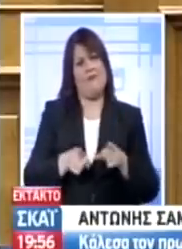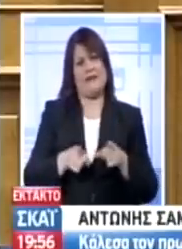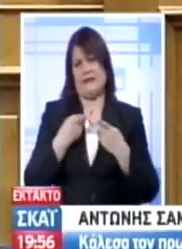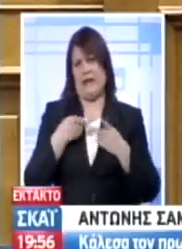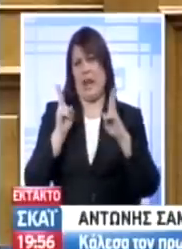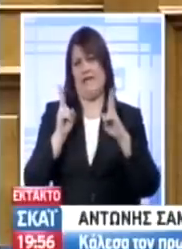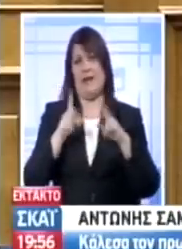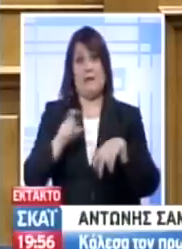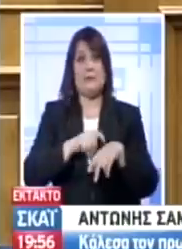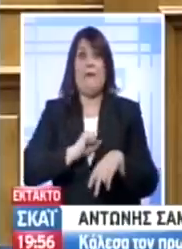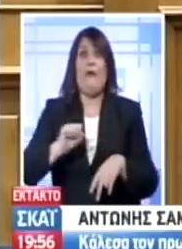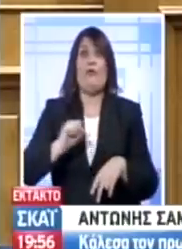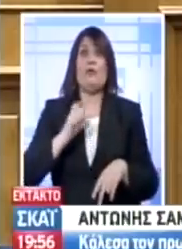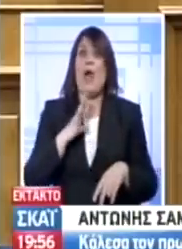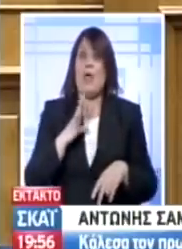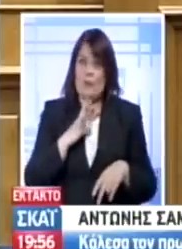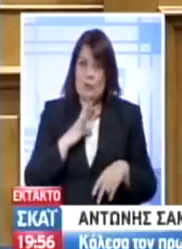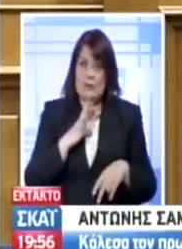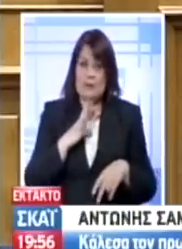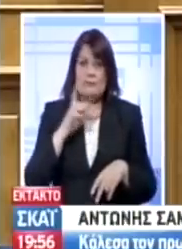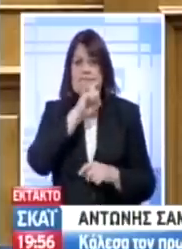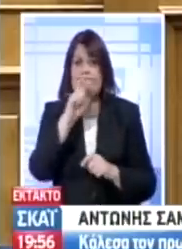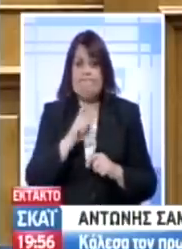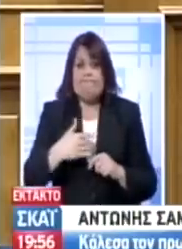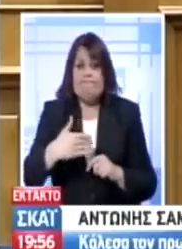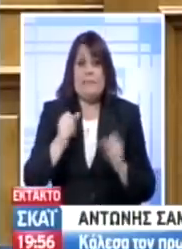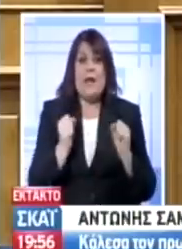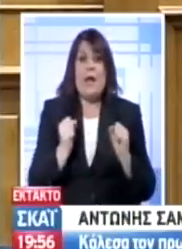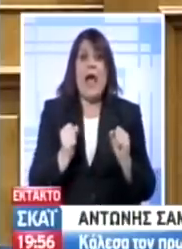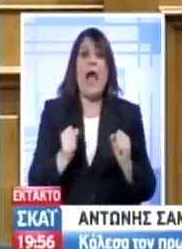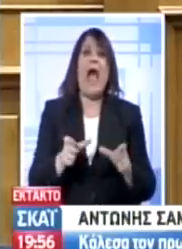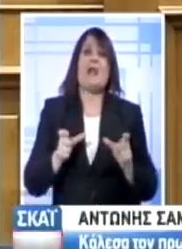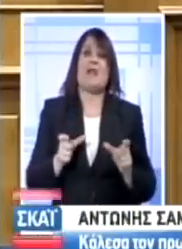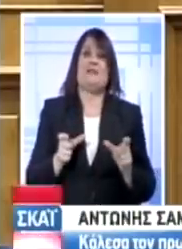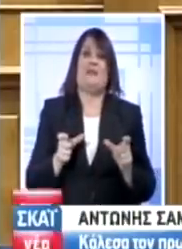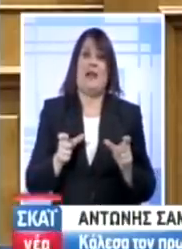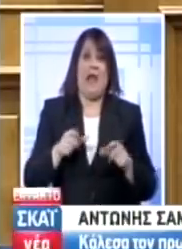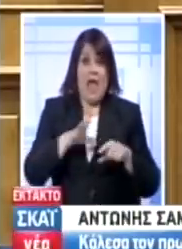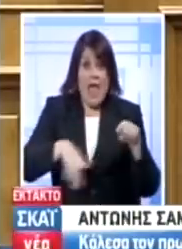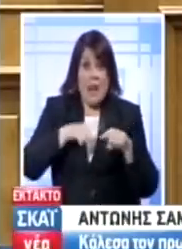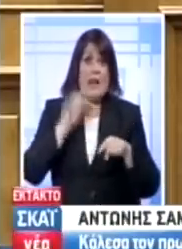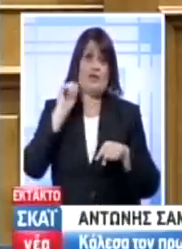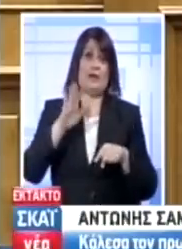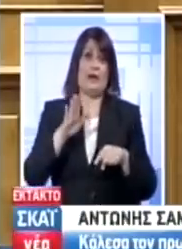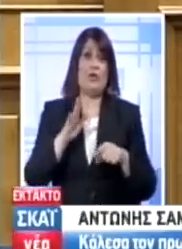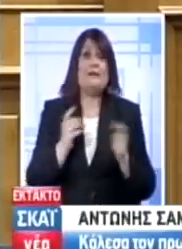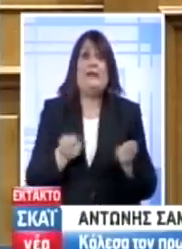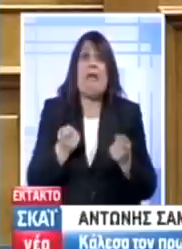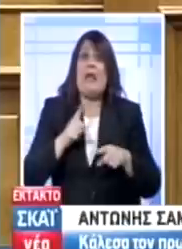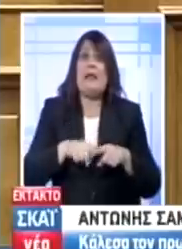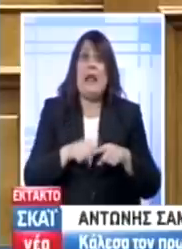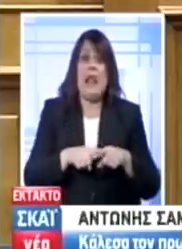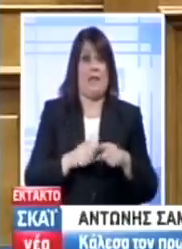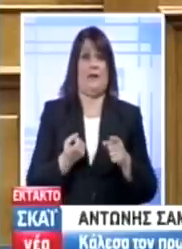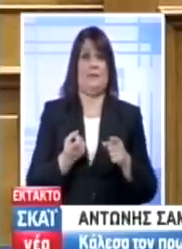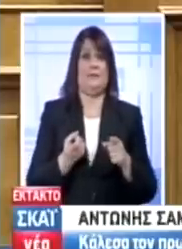ο φόβος που κυριαρχεί σήμερα και τα τεράστια ερωτηματικά αβεβαιότητας και μέσα στην Ελλάδα και στο εξωτερικό για την Ελλάδα. Να φύγει κάθε